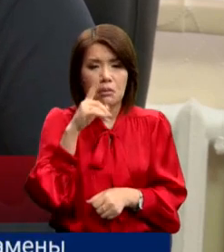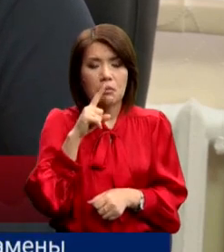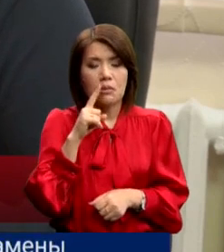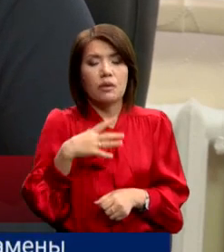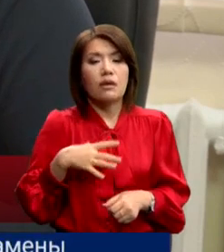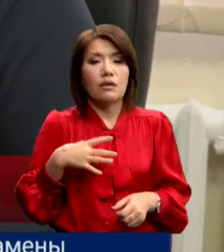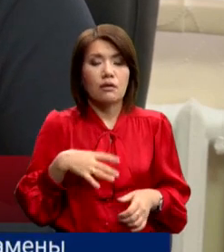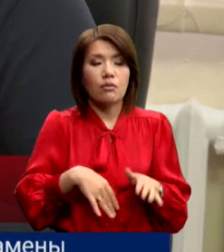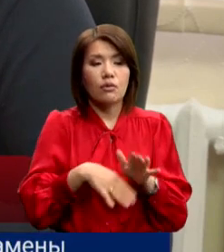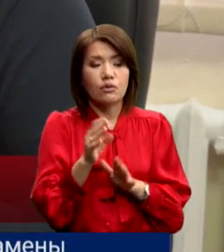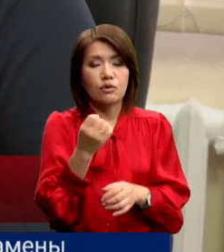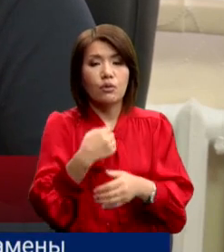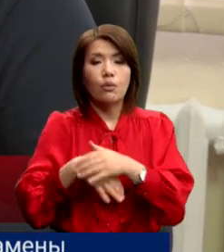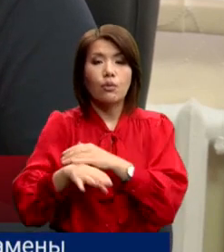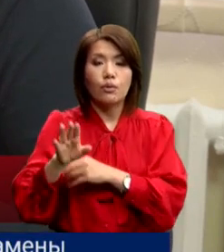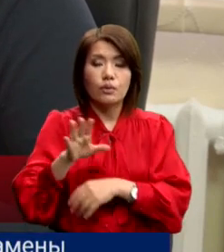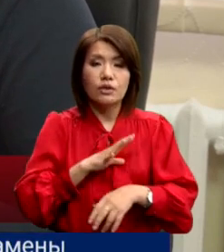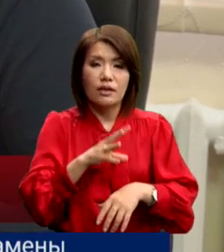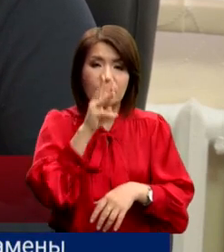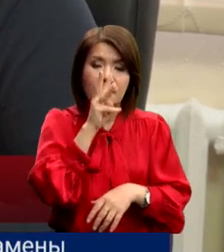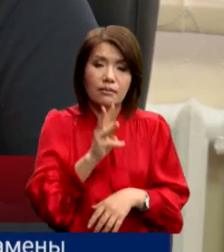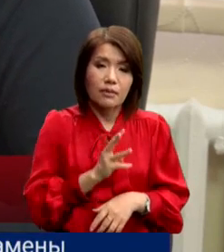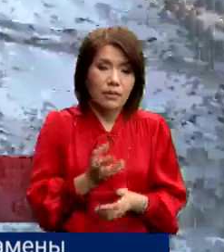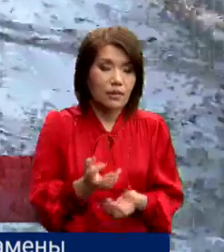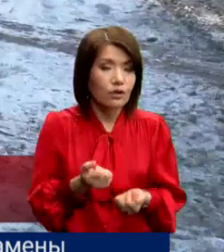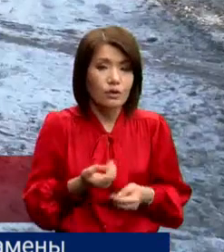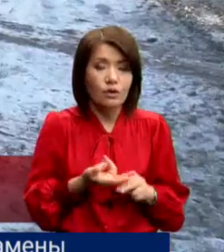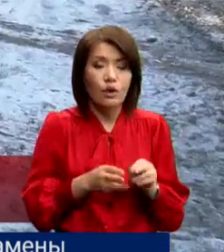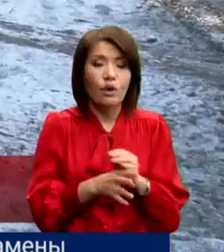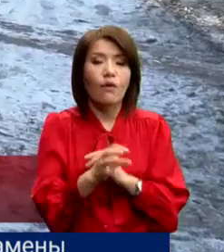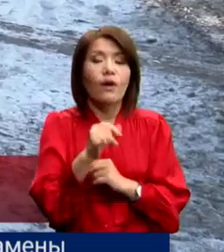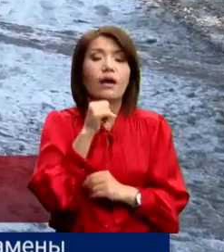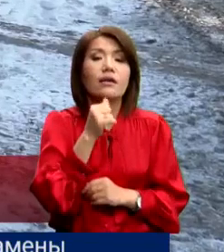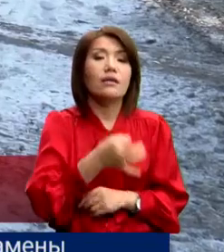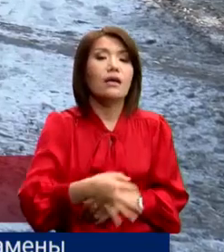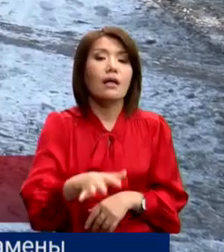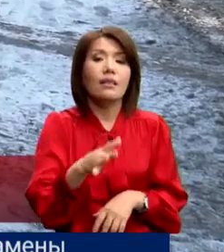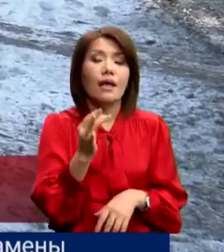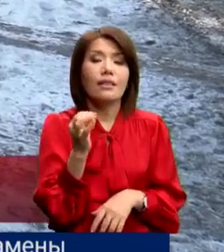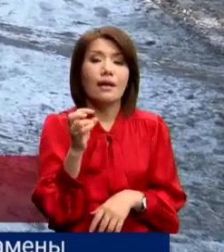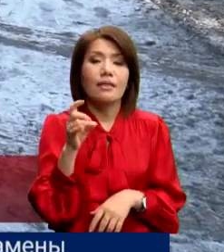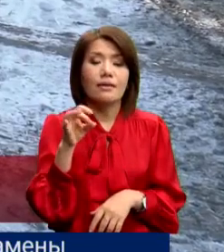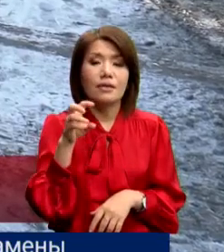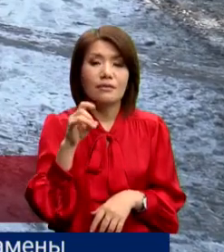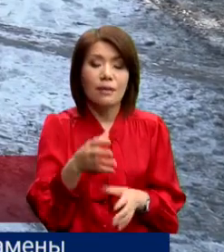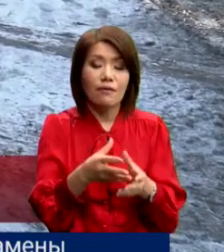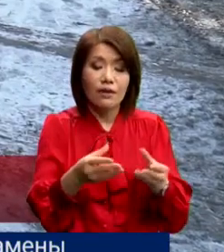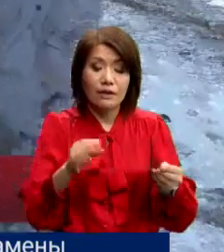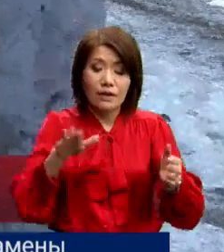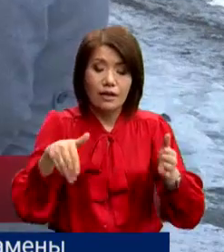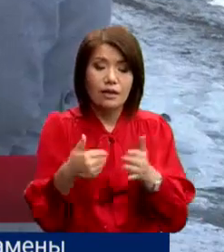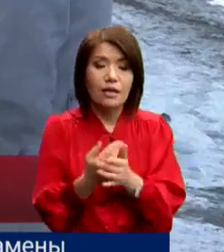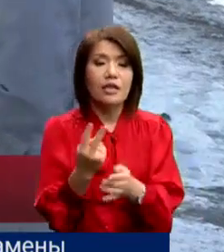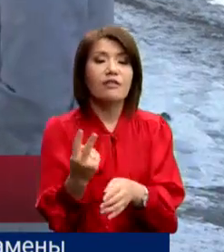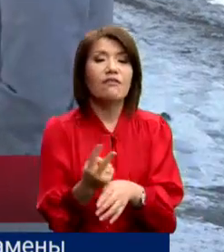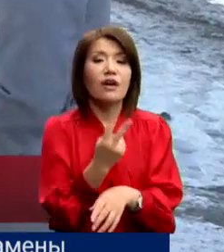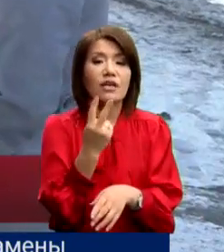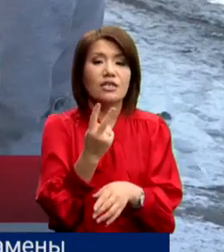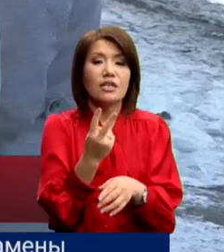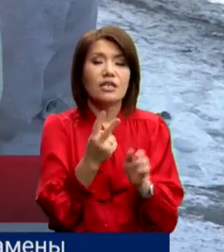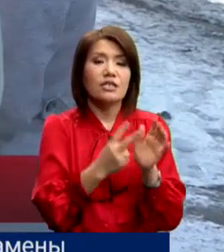базе, при том, что ни зарплату не получаем и так далее. В компании Кустанайца Алдана Минкеева с весны уже дважды уходили